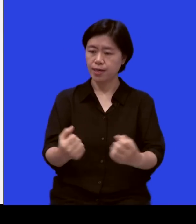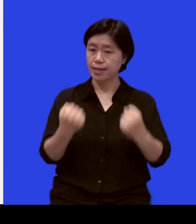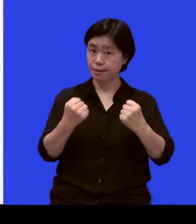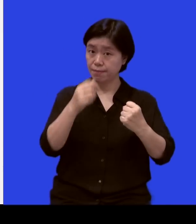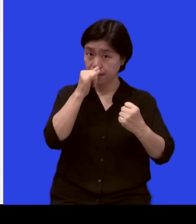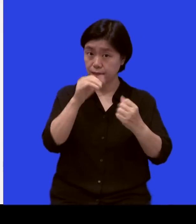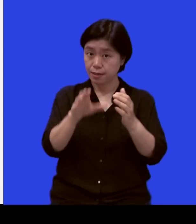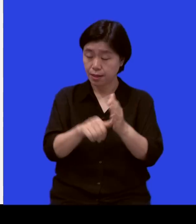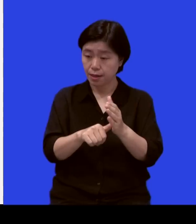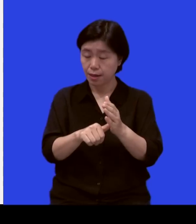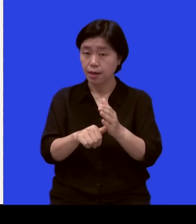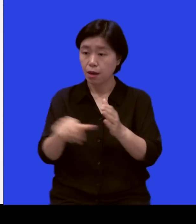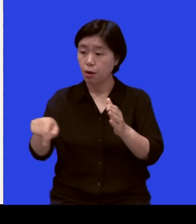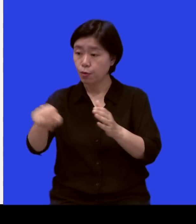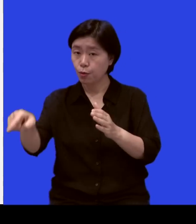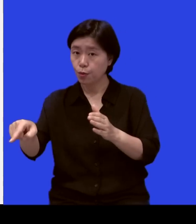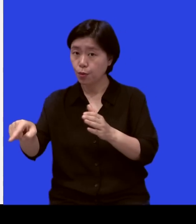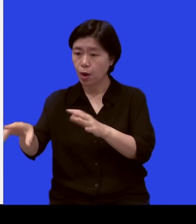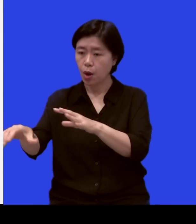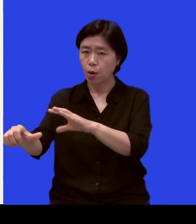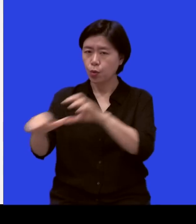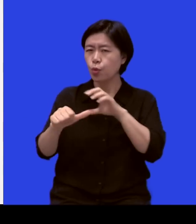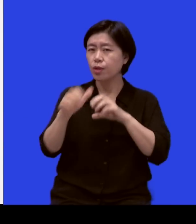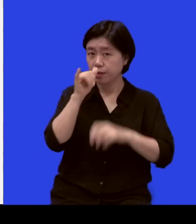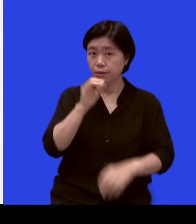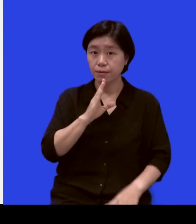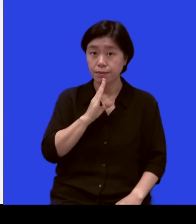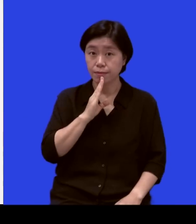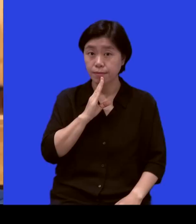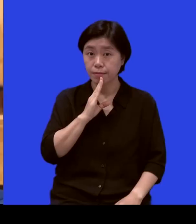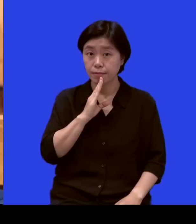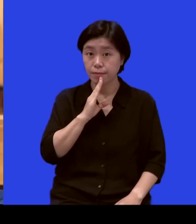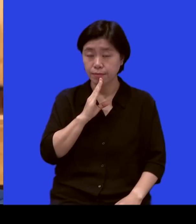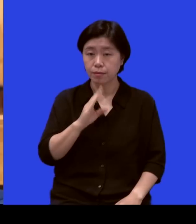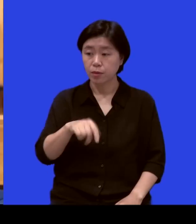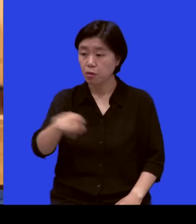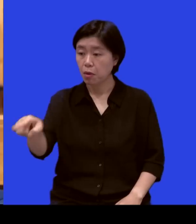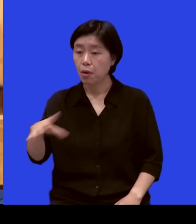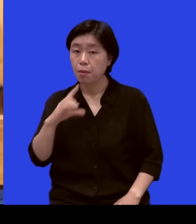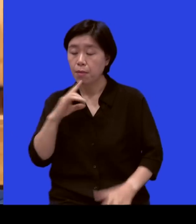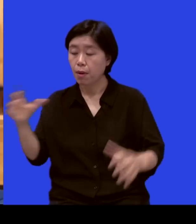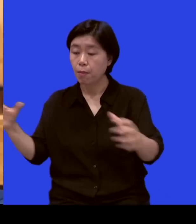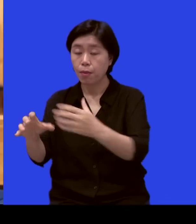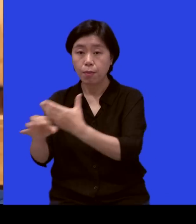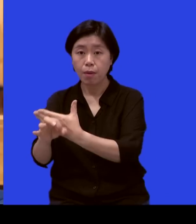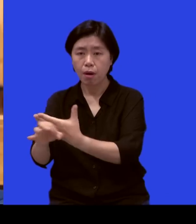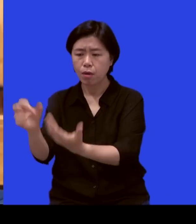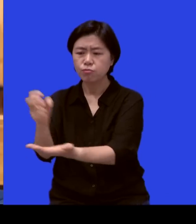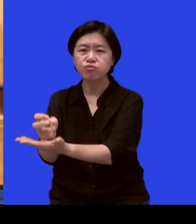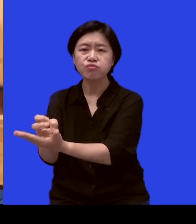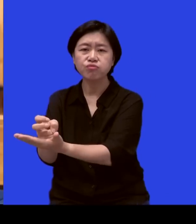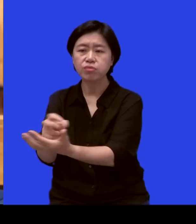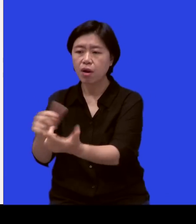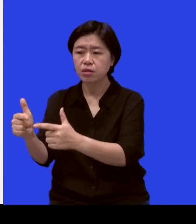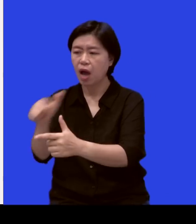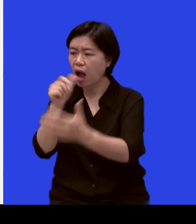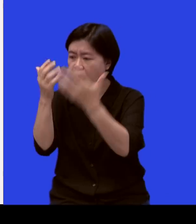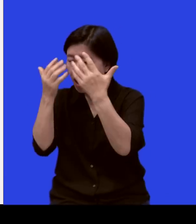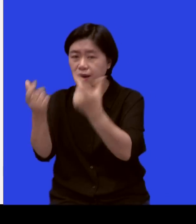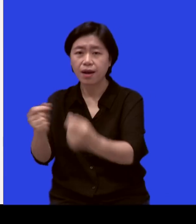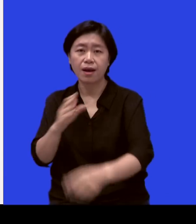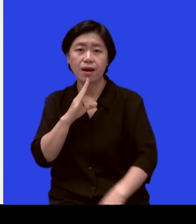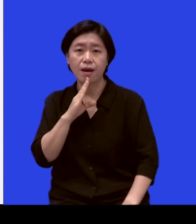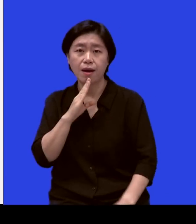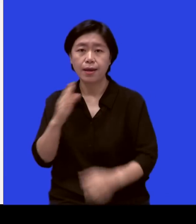우리에게 흡수가 돼야지 이분들이 많으면 수용소처럼 규율을 세울 수밖에 없어요. 그렇죠. 그러니까 이제